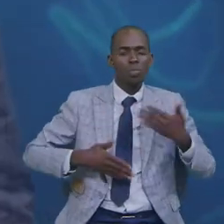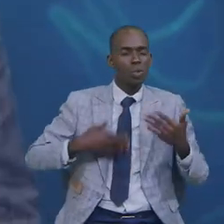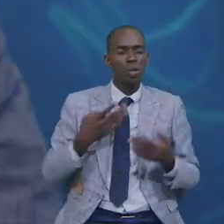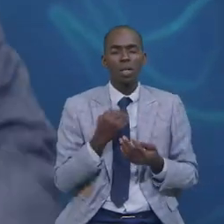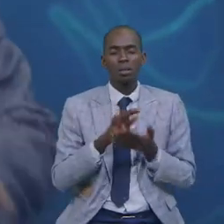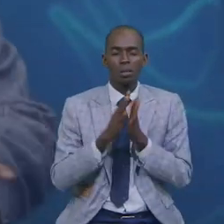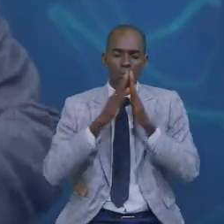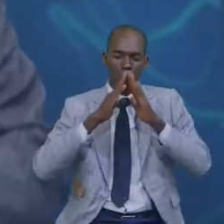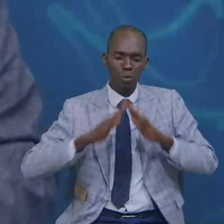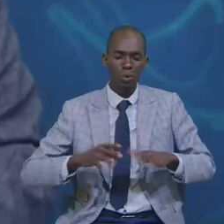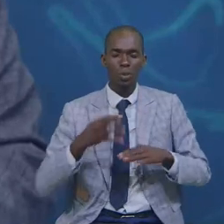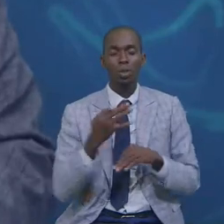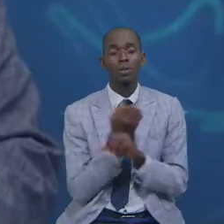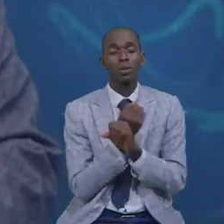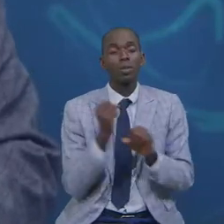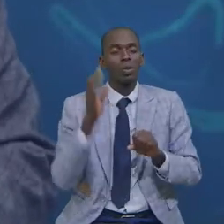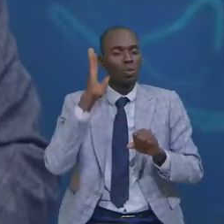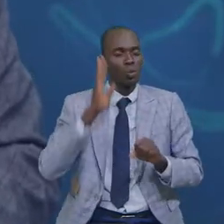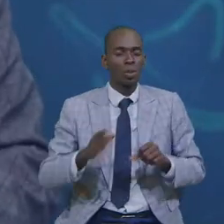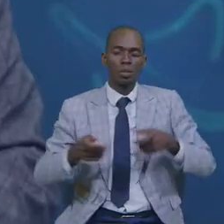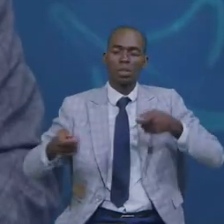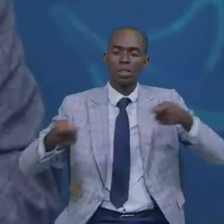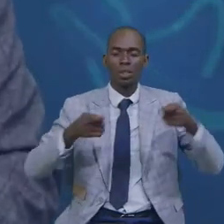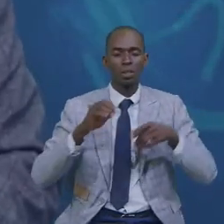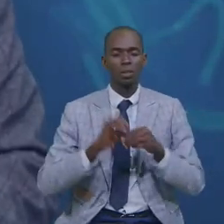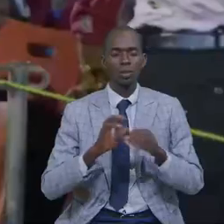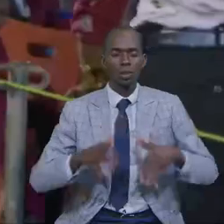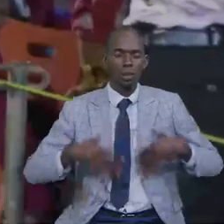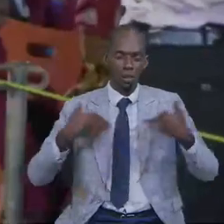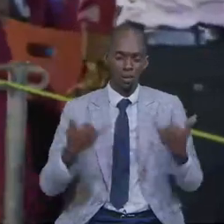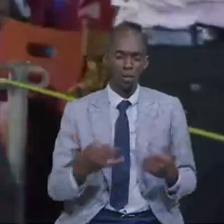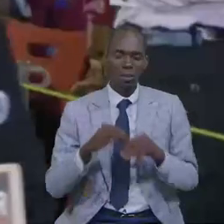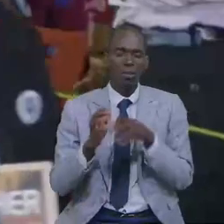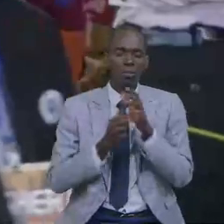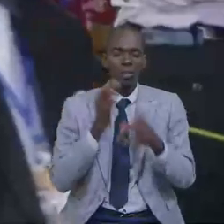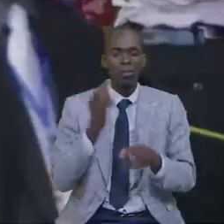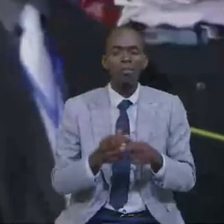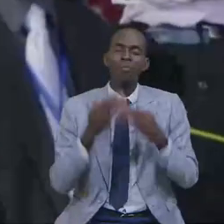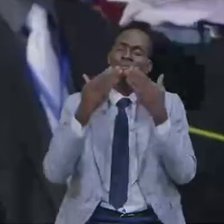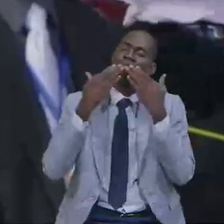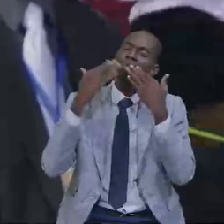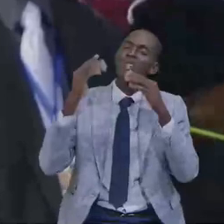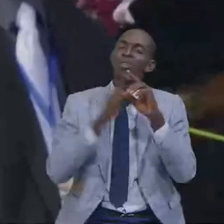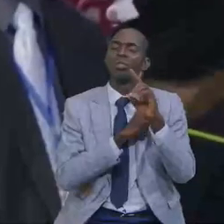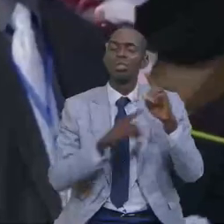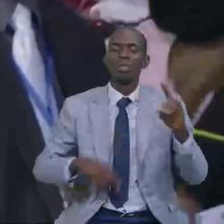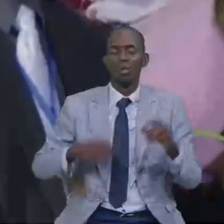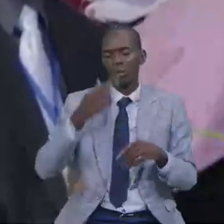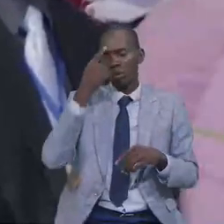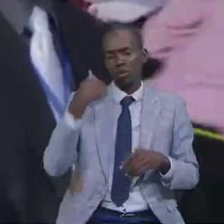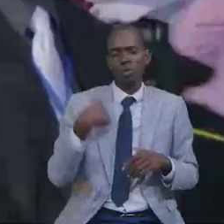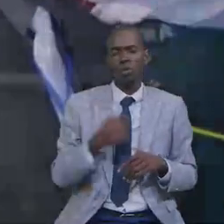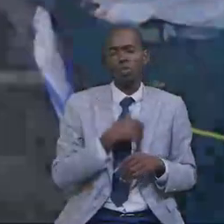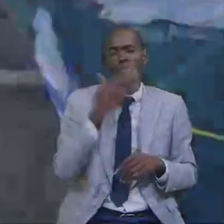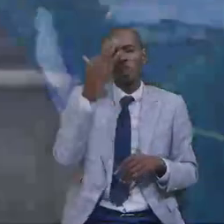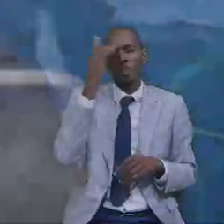la joie la joie du salut va régner dans ta vie au nom de Jésus merci Seigneur pour